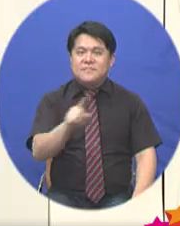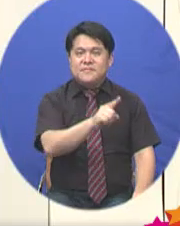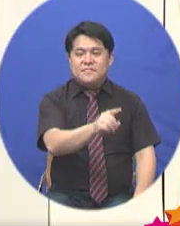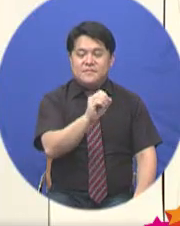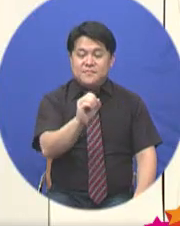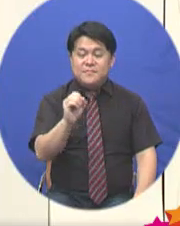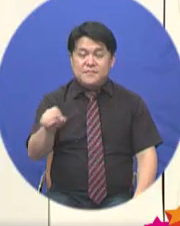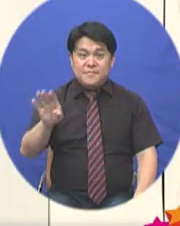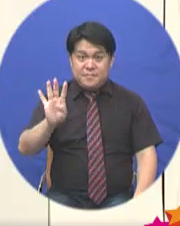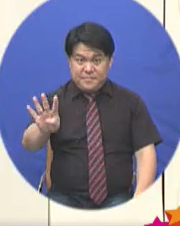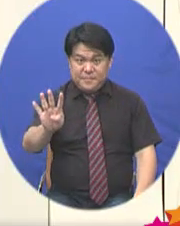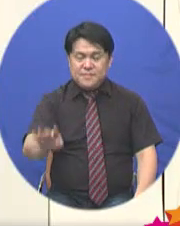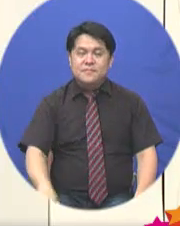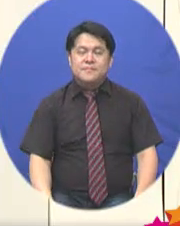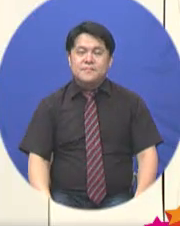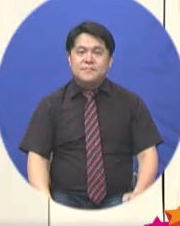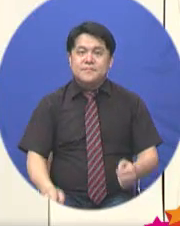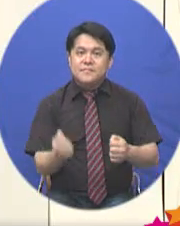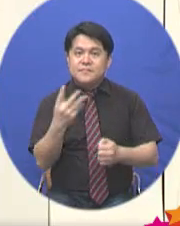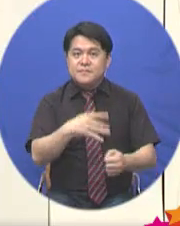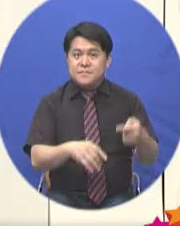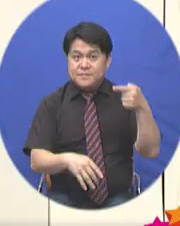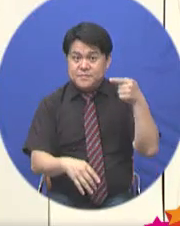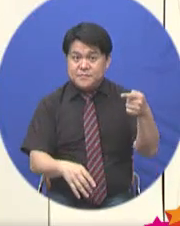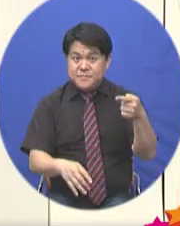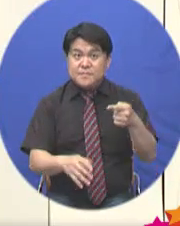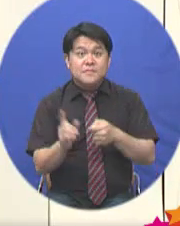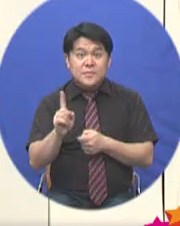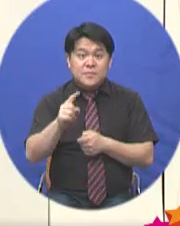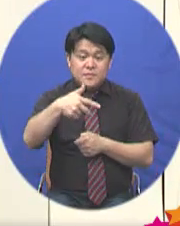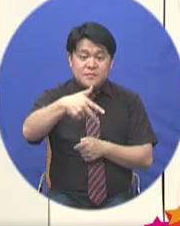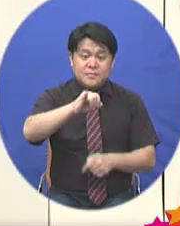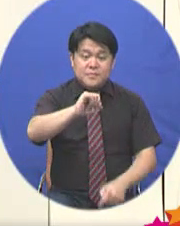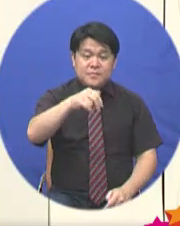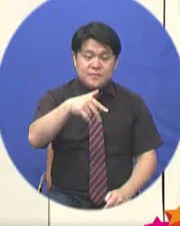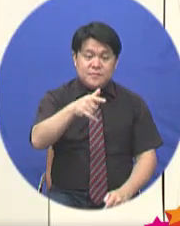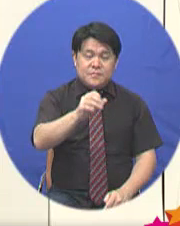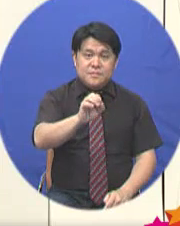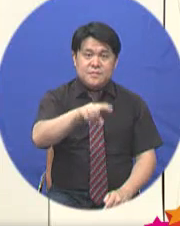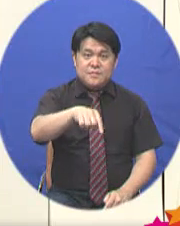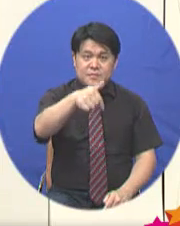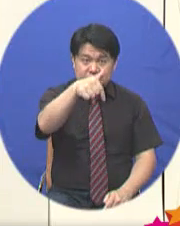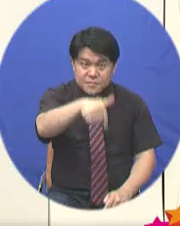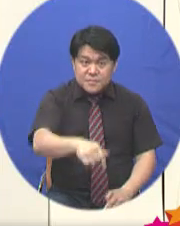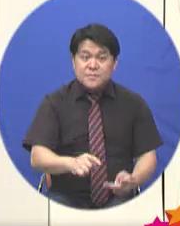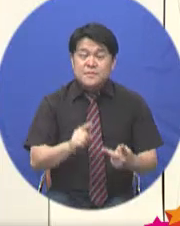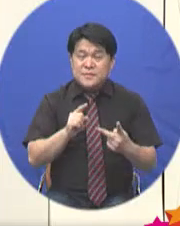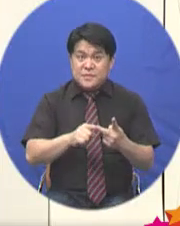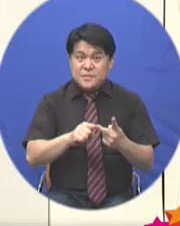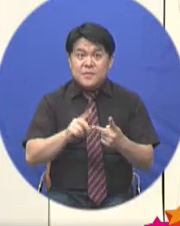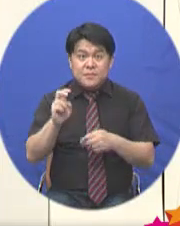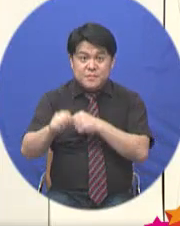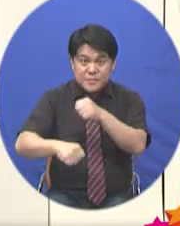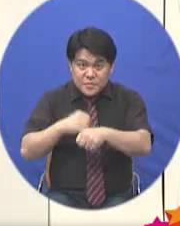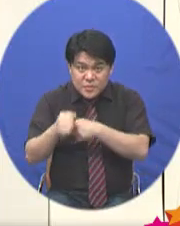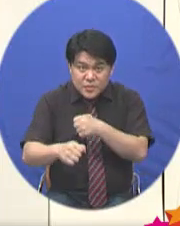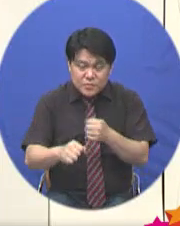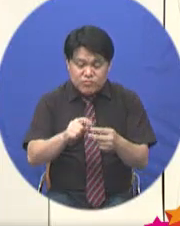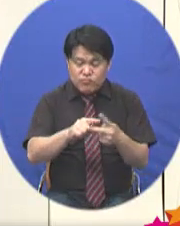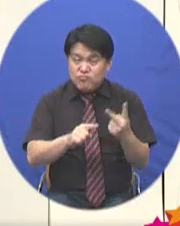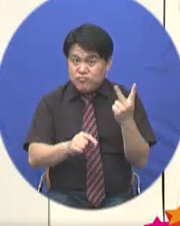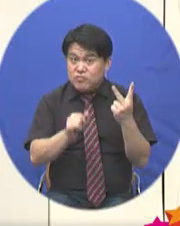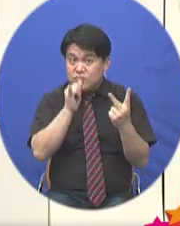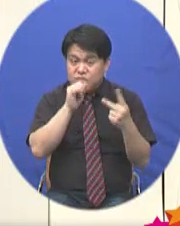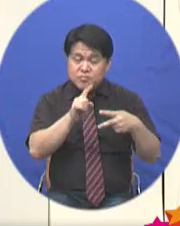ARS 060-608-1004번 들어오셔서요. 1번 지정곡 노래 부르기와 2번 무반주 노래 부르기로 저희와 함께 방송에 참여하실 수